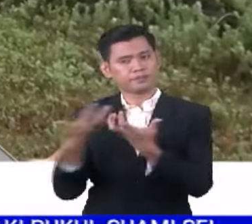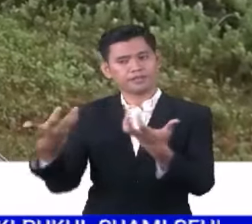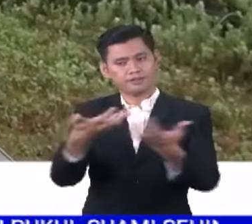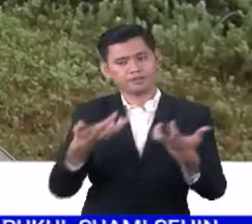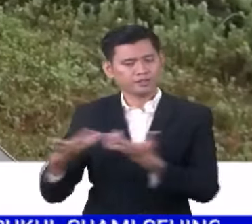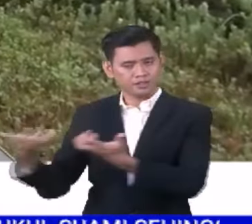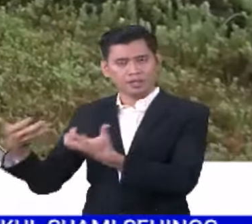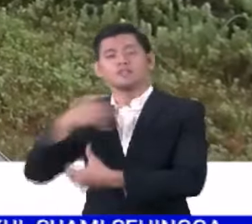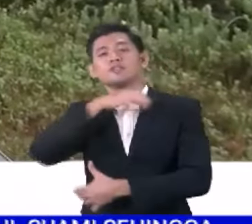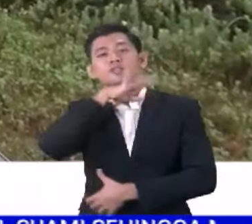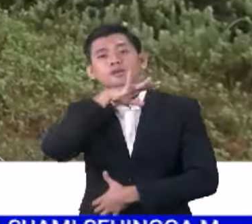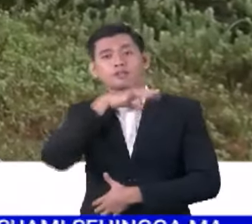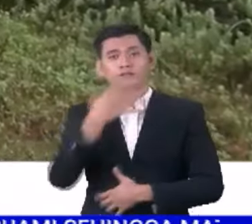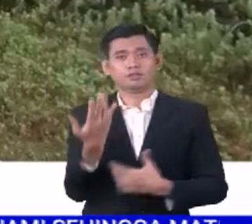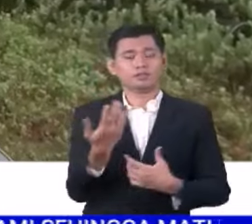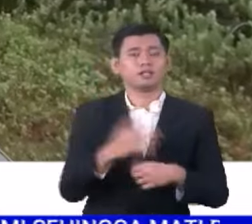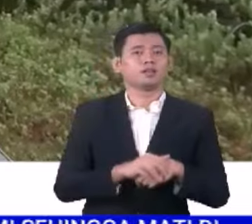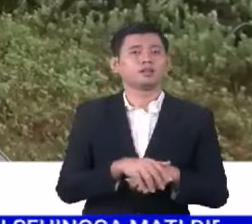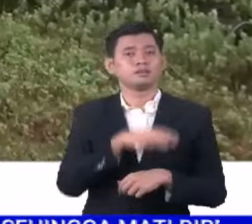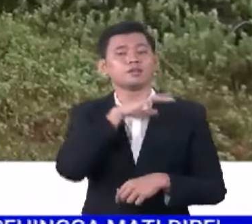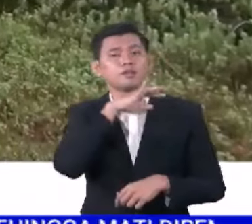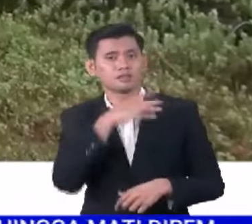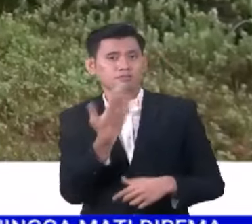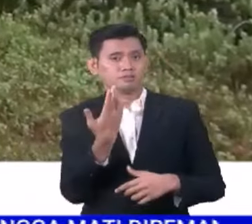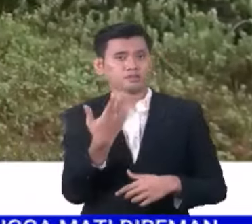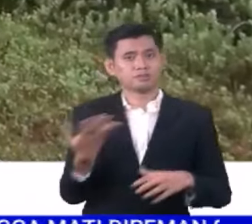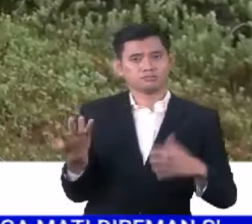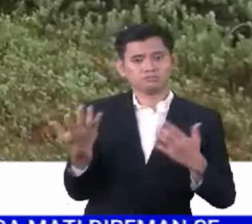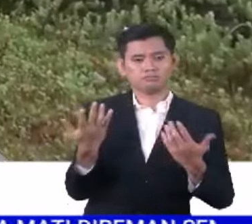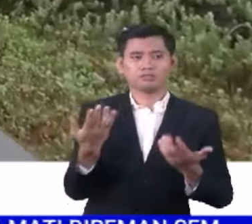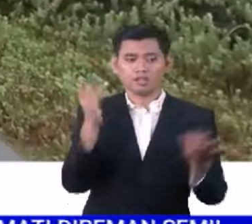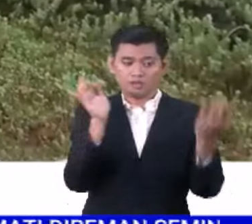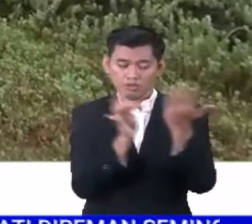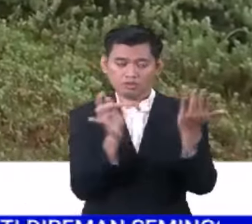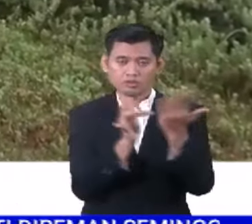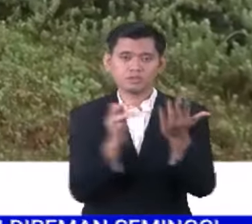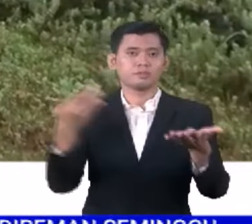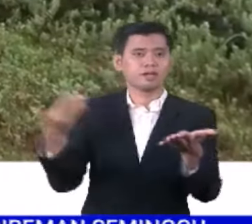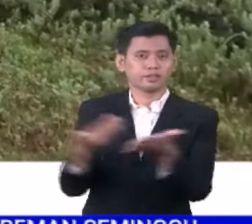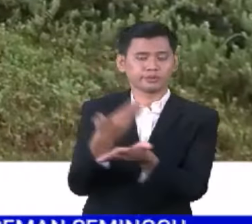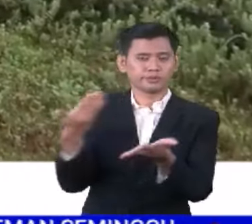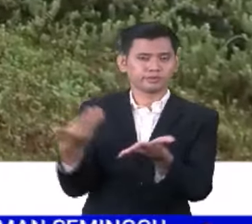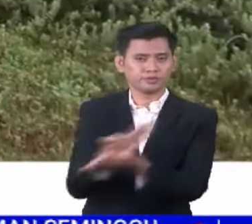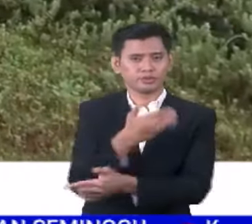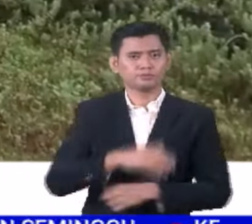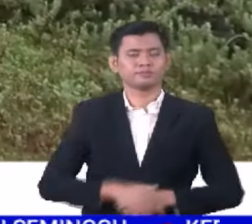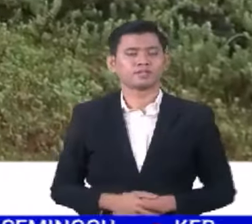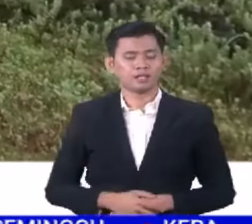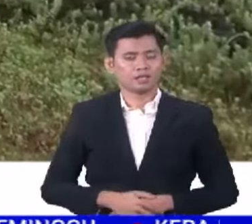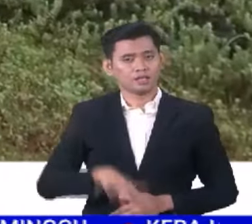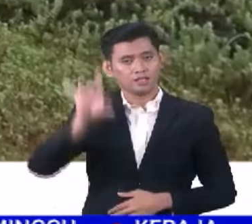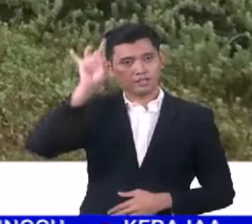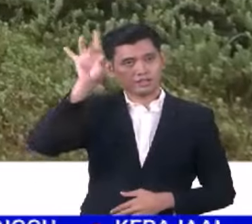piang teknologi modern ini ada yang buruk sebagai tutup mau pedih volume